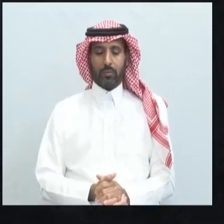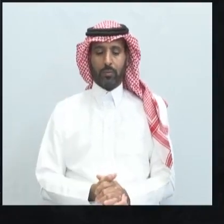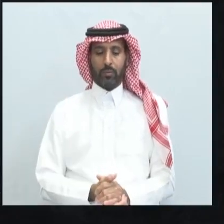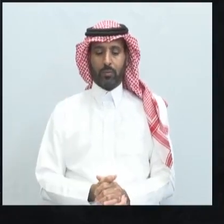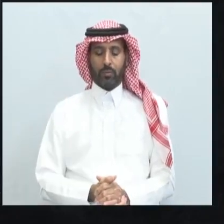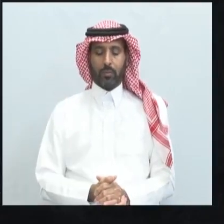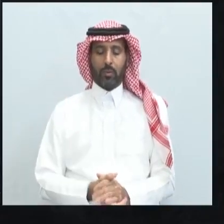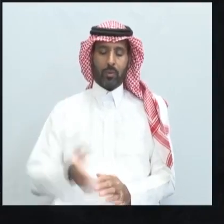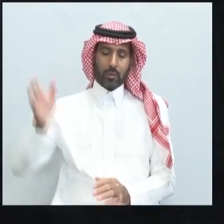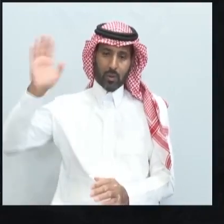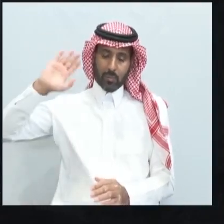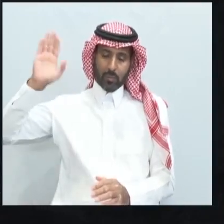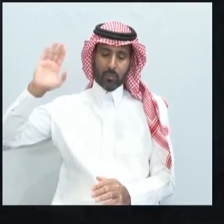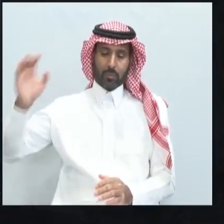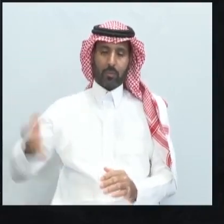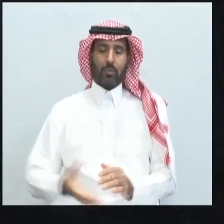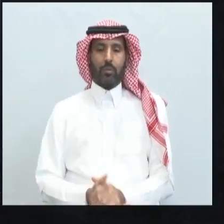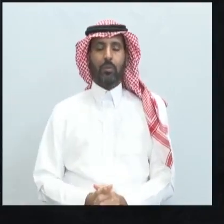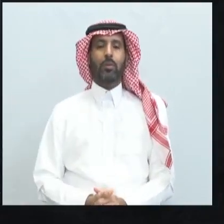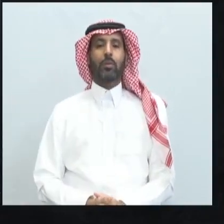استماعكم والسلام عليكم ورحمه الله وبركاته